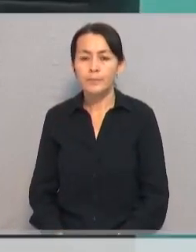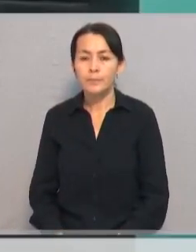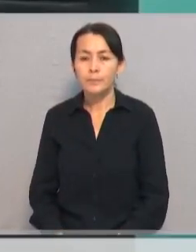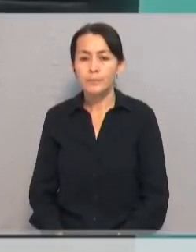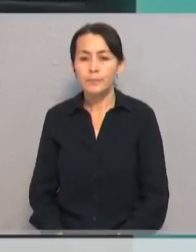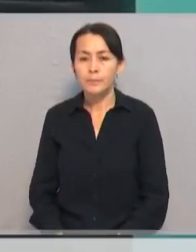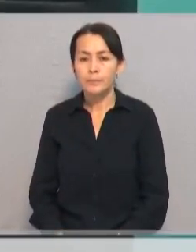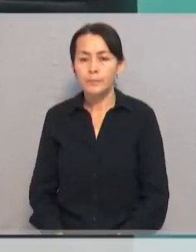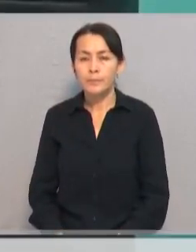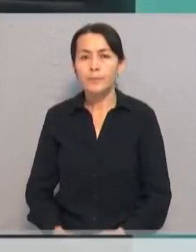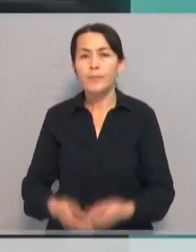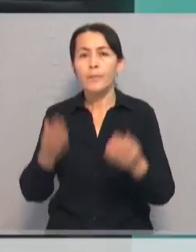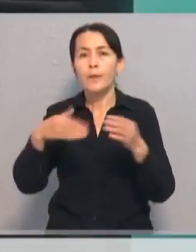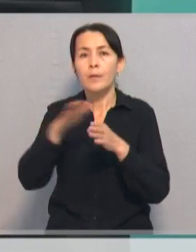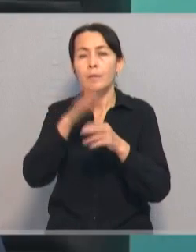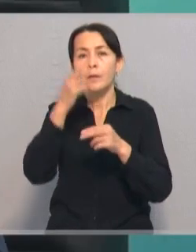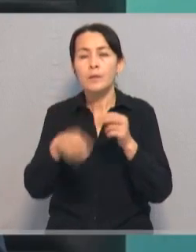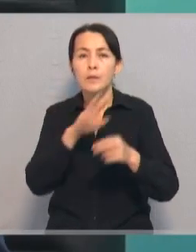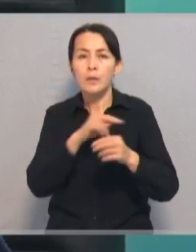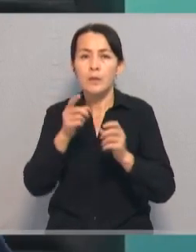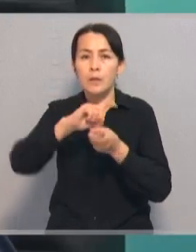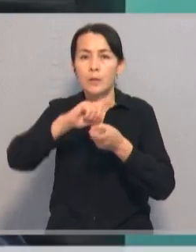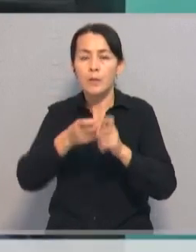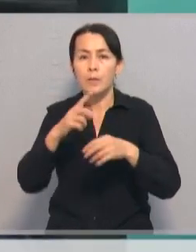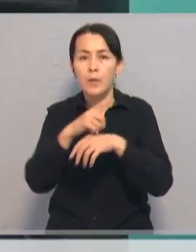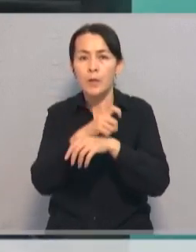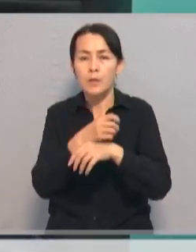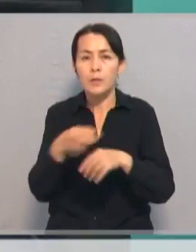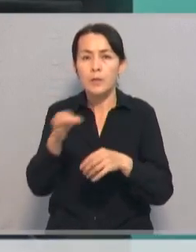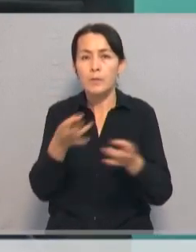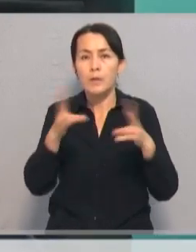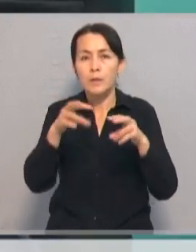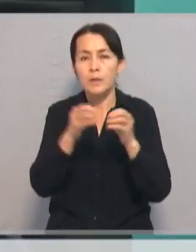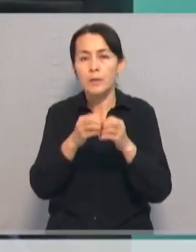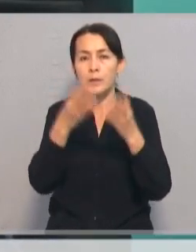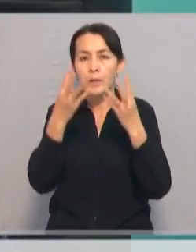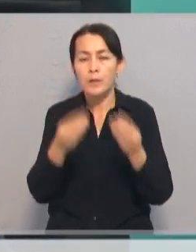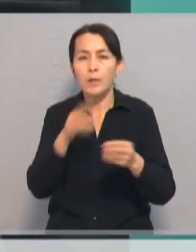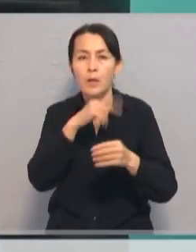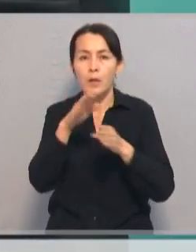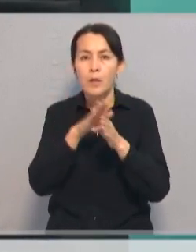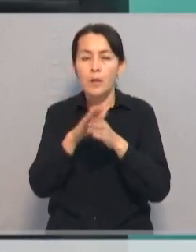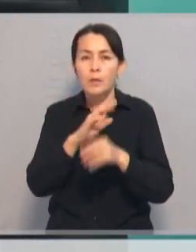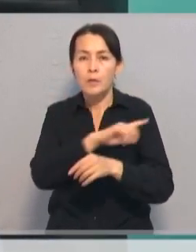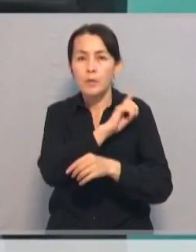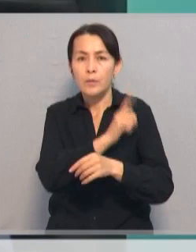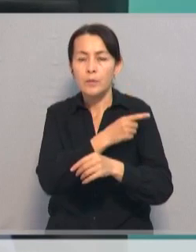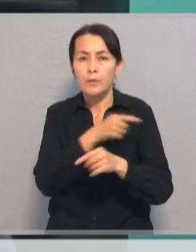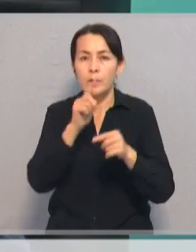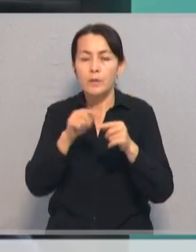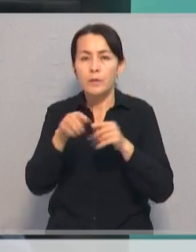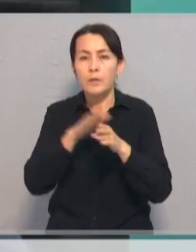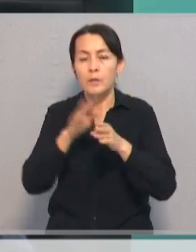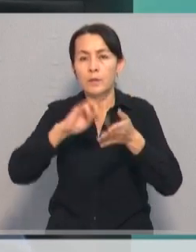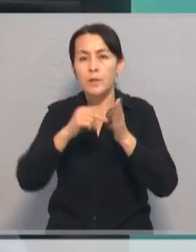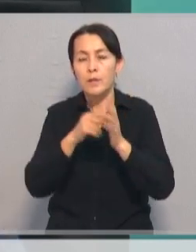11 тысяч. До полного завершения работ по борьбе с саранчой в регионе осталось около 10 дней. Работы ведутся в усиленном режиме. Планируется,